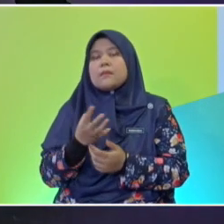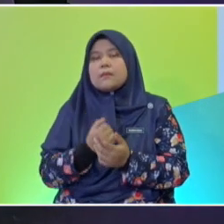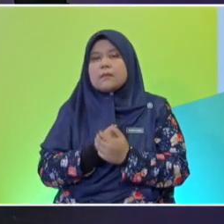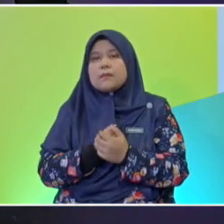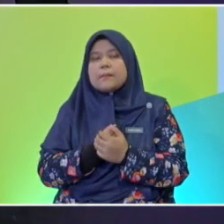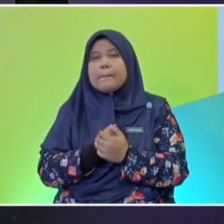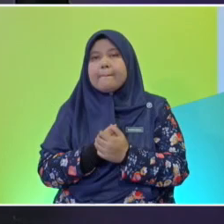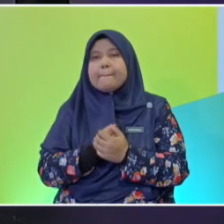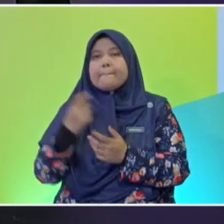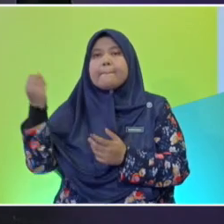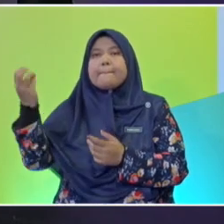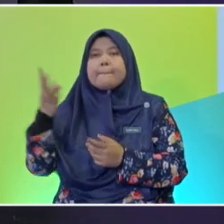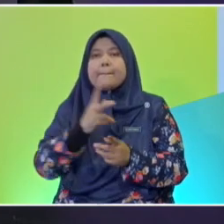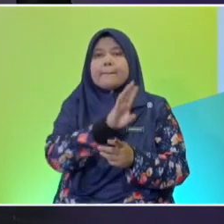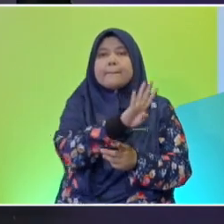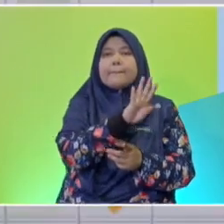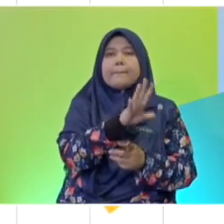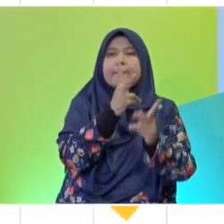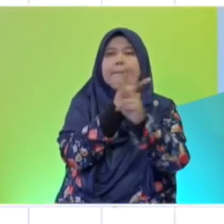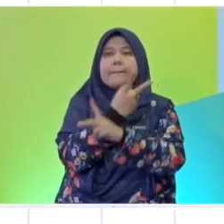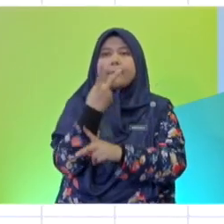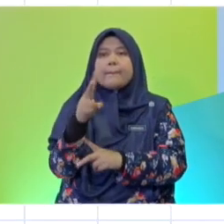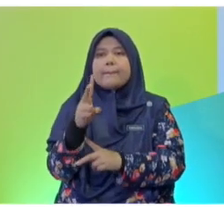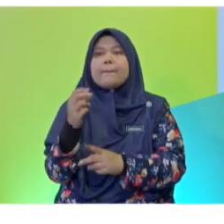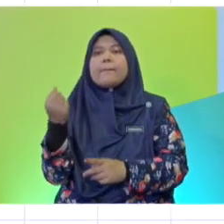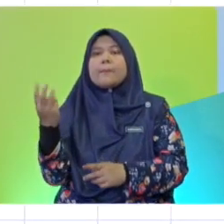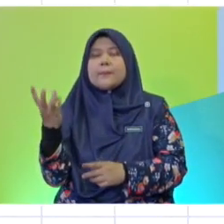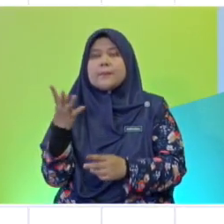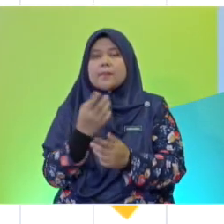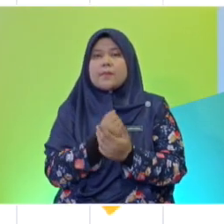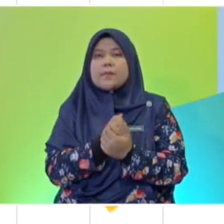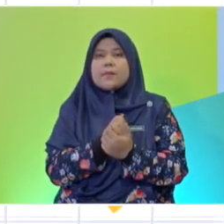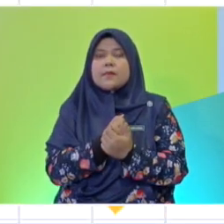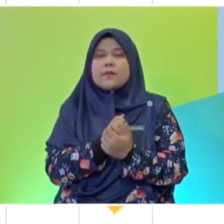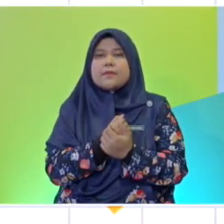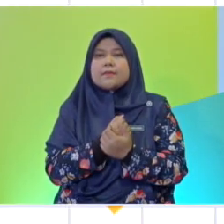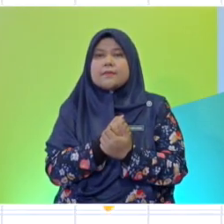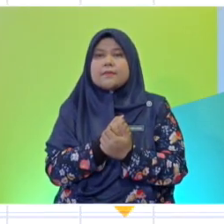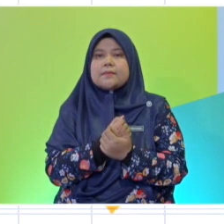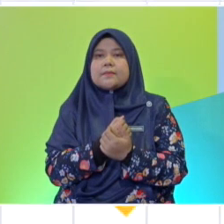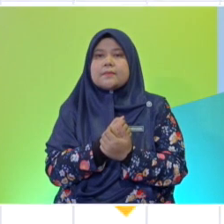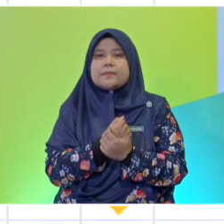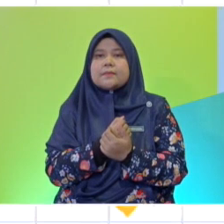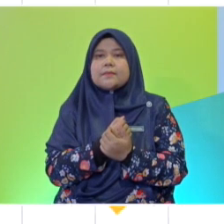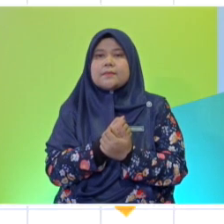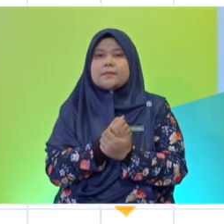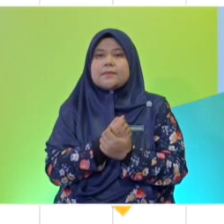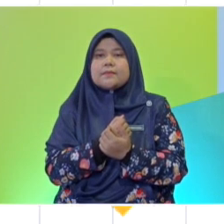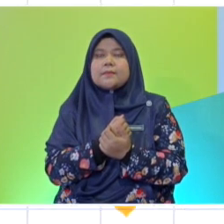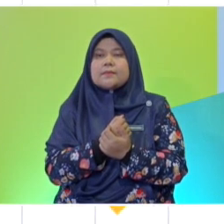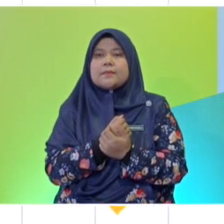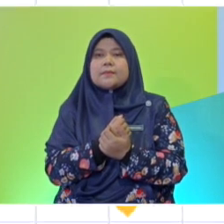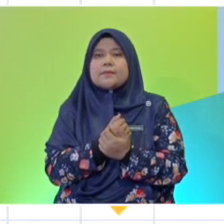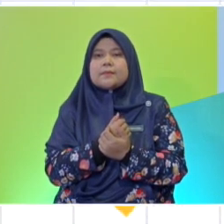berapa jawabannya 45 dalam 12 gitu kan enggak bisa jawab